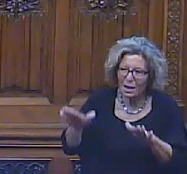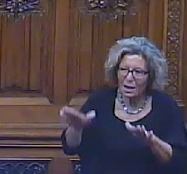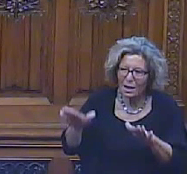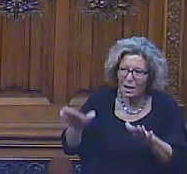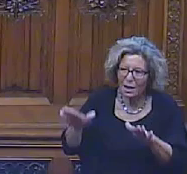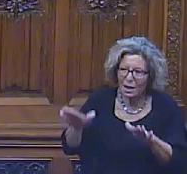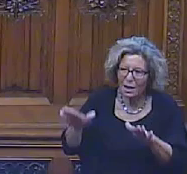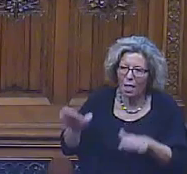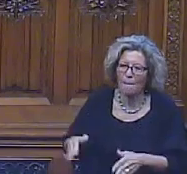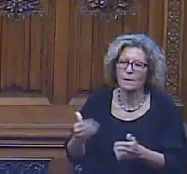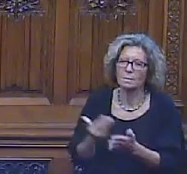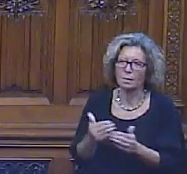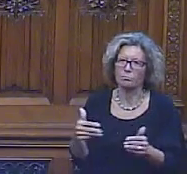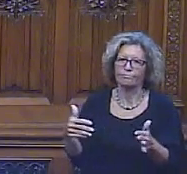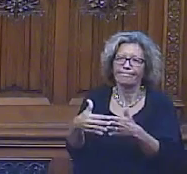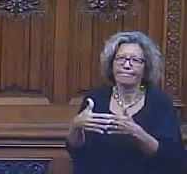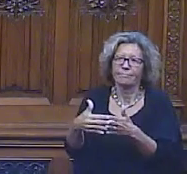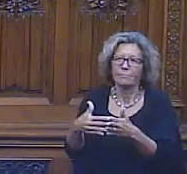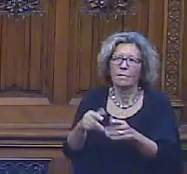Islamismus.